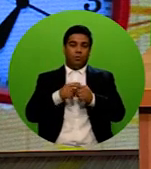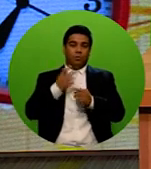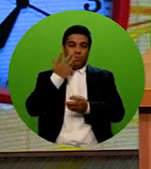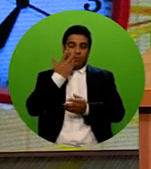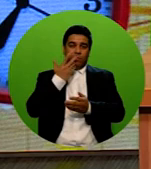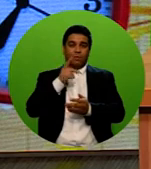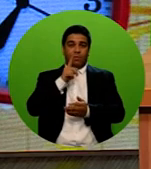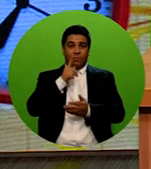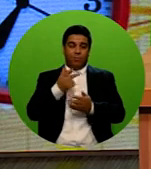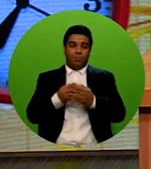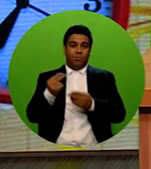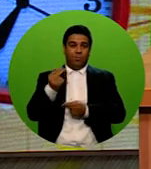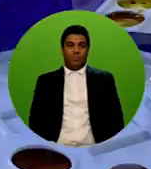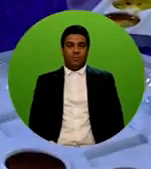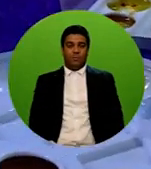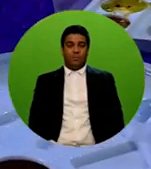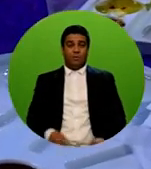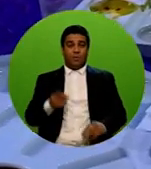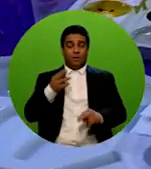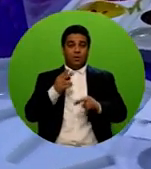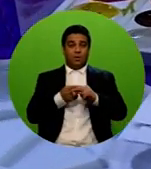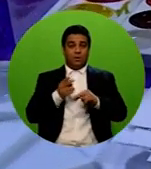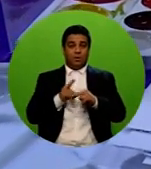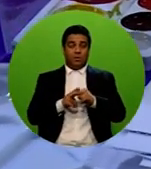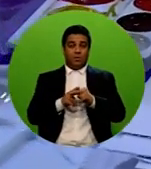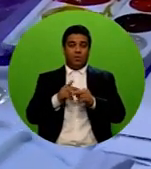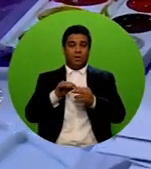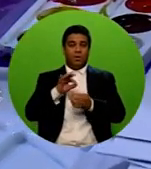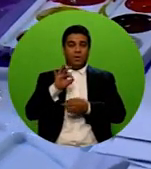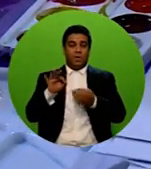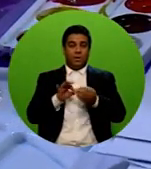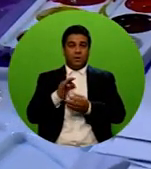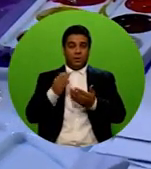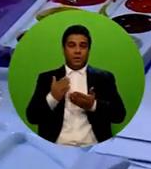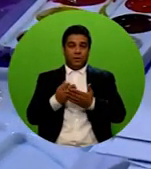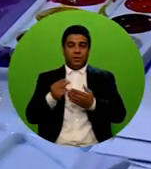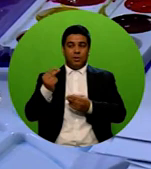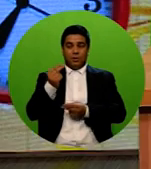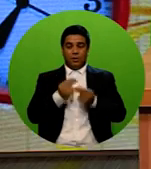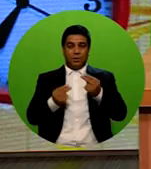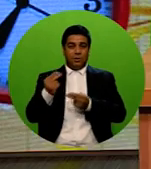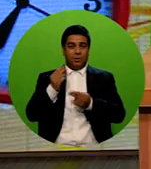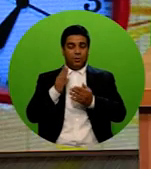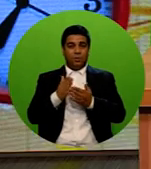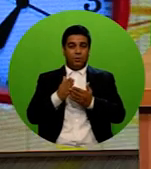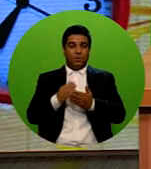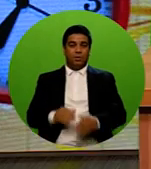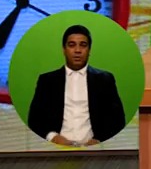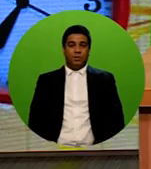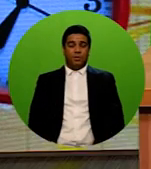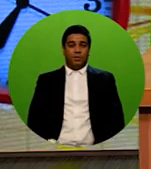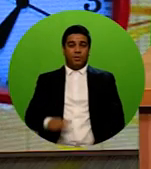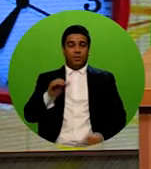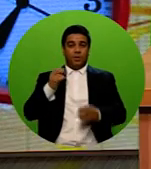rangli qalam bilan bo'yaymiz. Buning uchun ortiqcha chiziqlarni o'chirib tashlaymiz